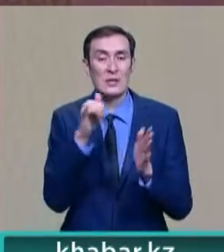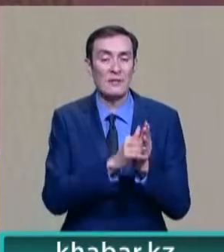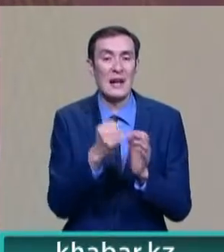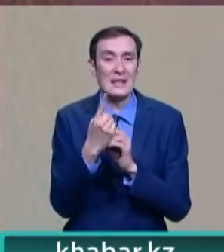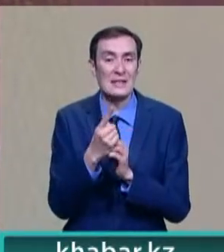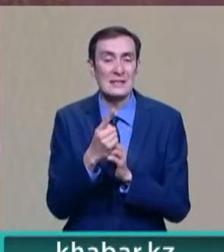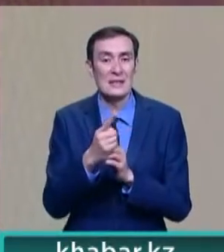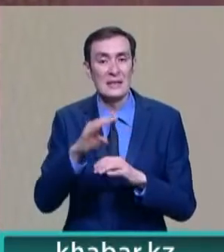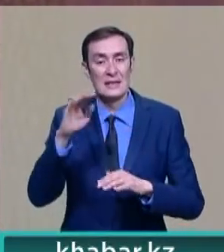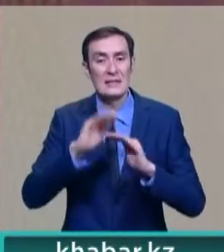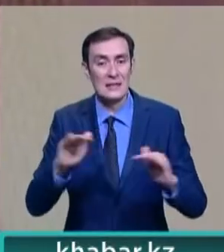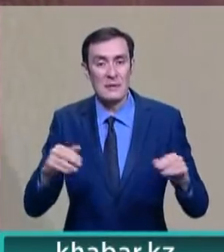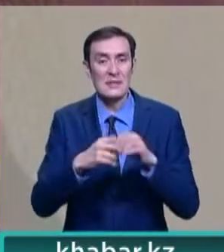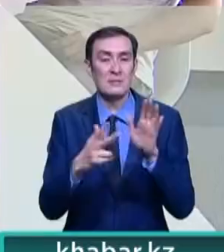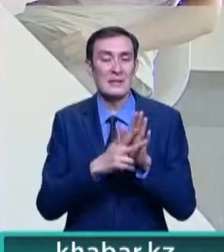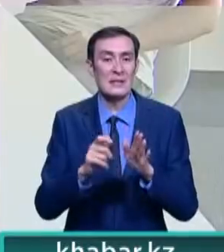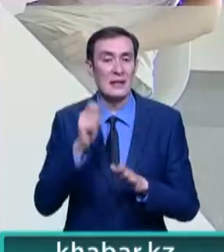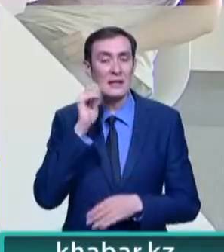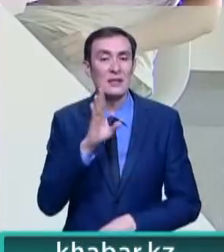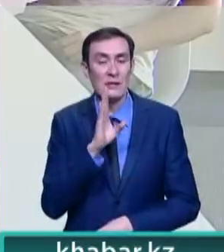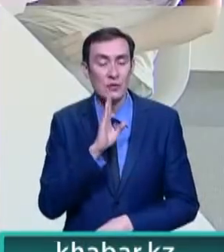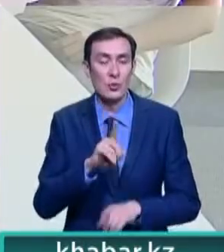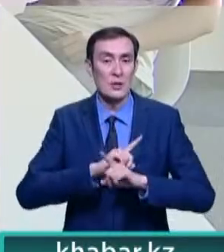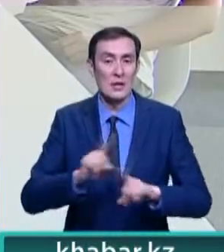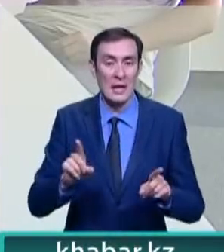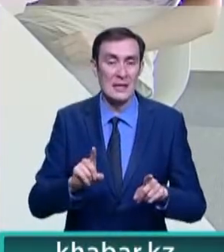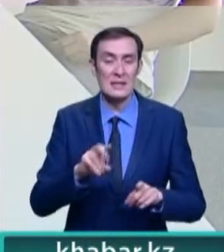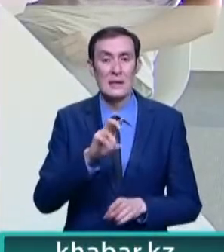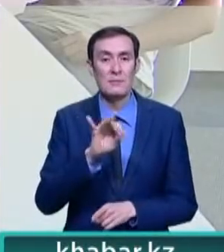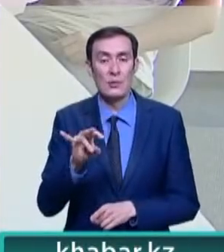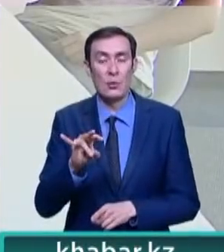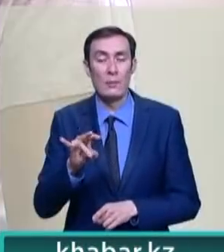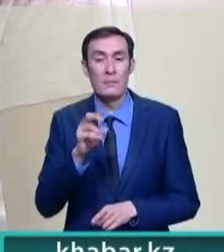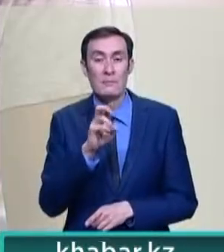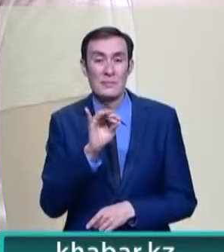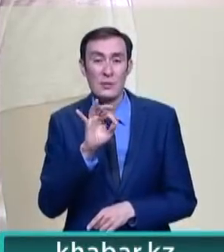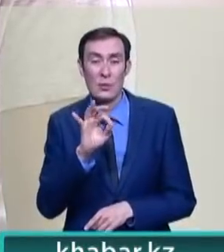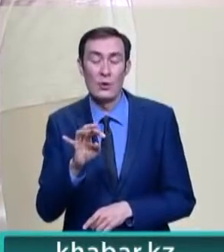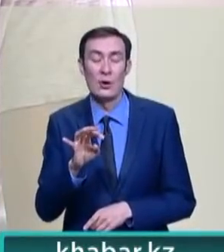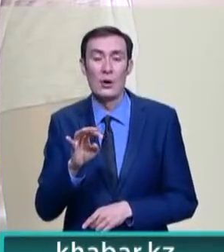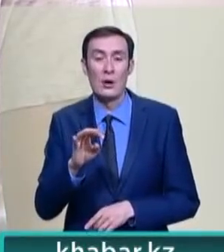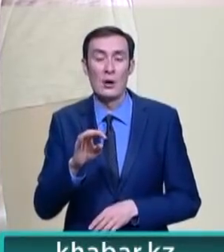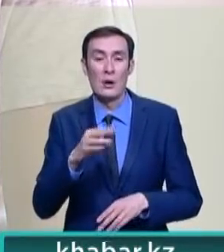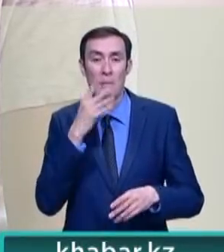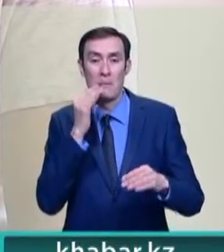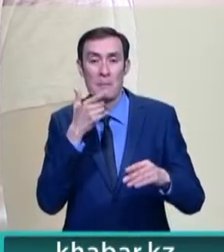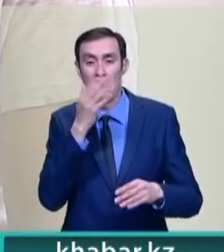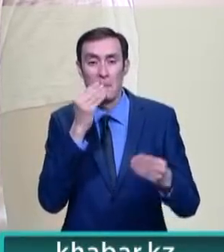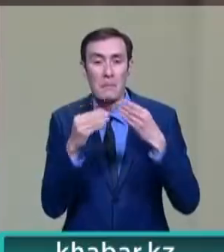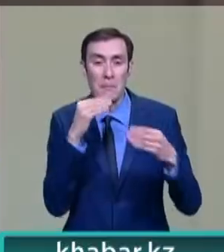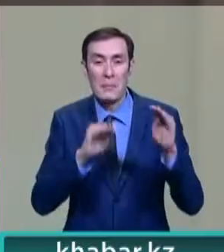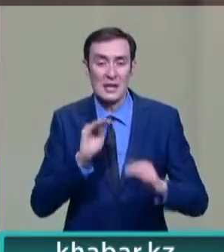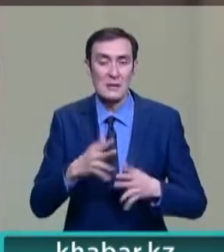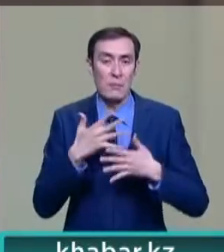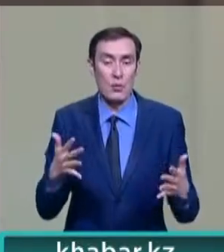11 подросткам и 18-летней девушке. Уникальность бионического протеза по сравнению с косметическим, говорит разработчик, в том, что